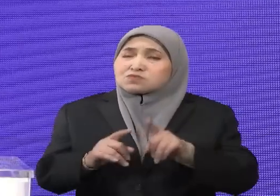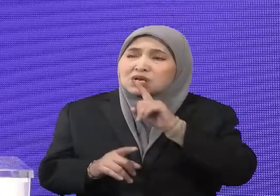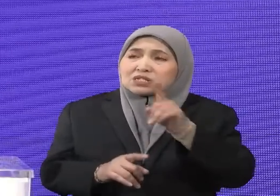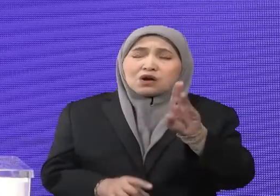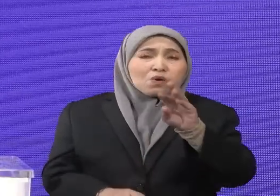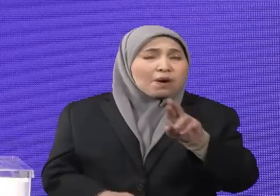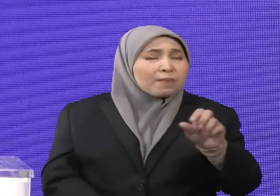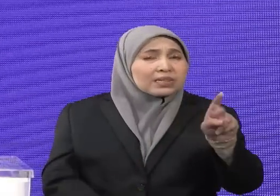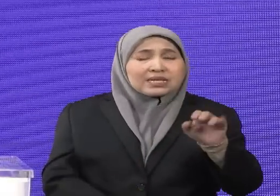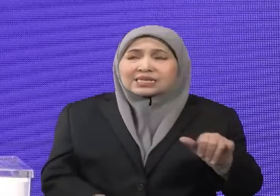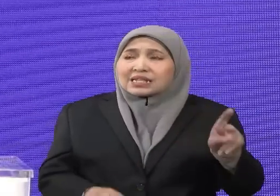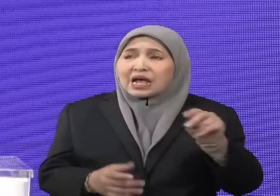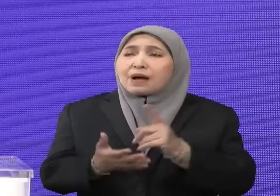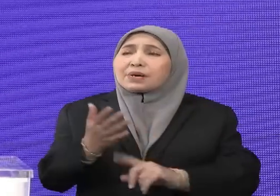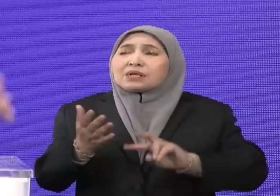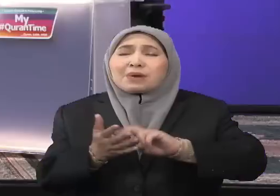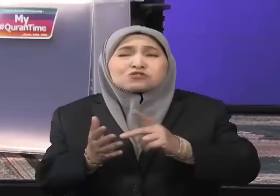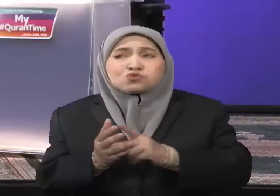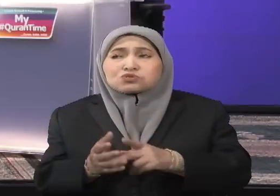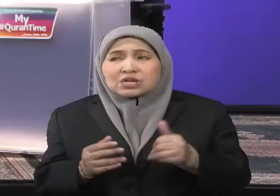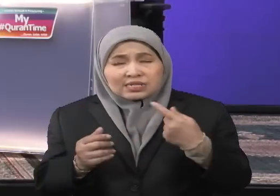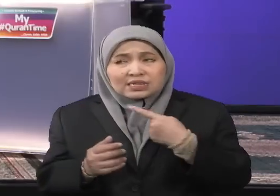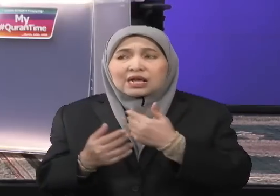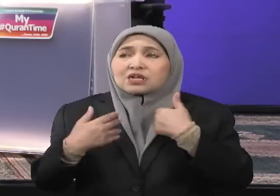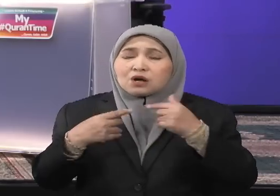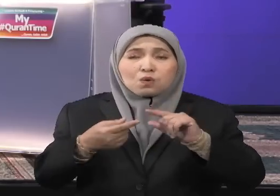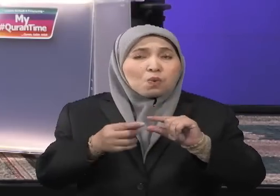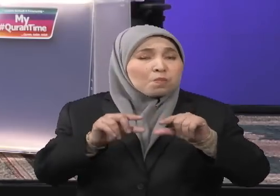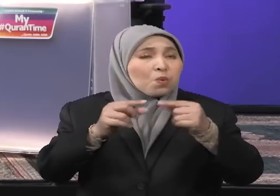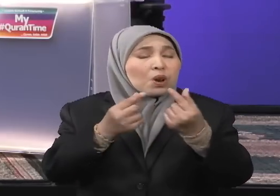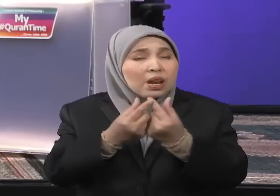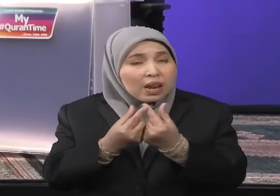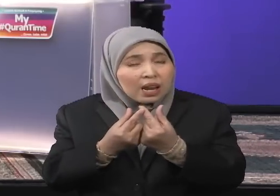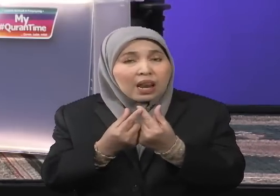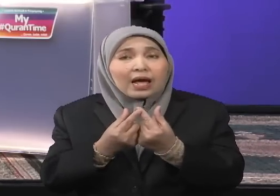robbaniin Apa yang dimaksudkan dengan Rabbani yang kita dulu ada kumpulan nasyid